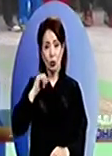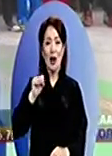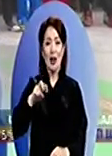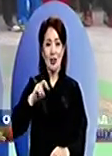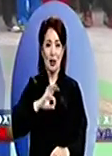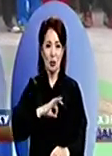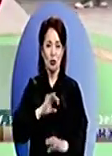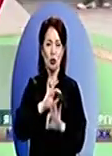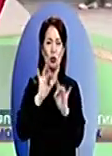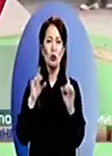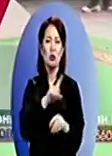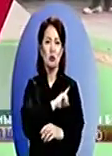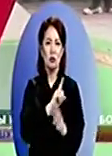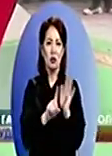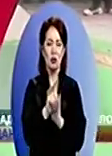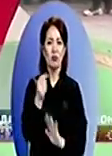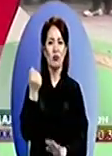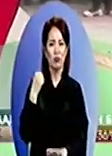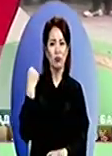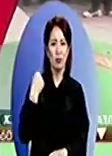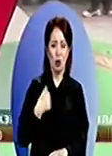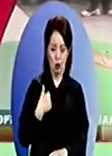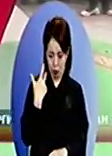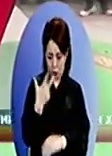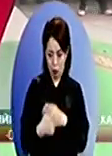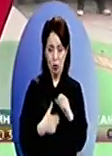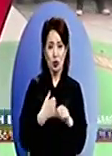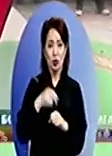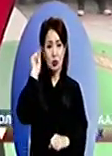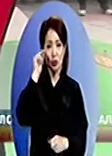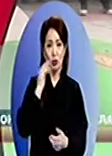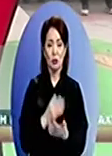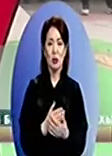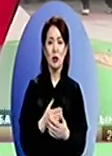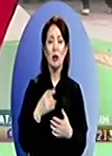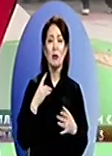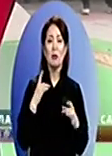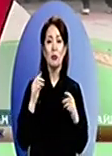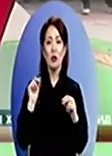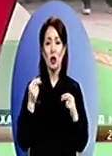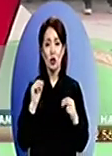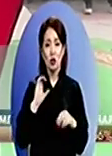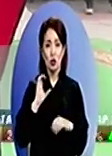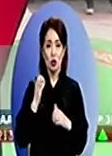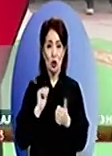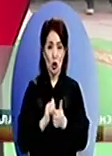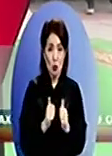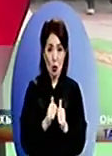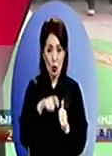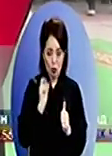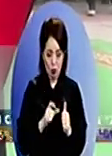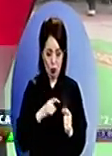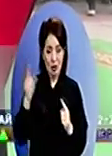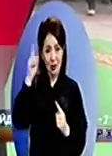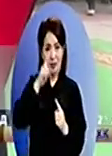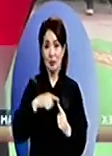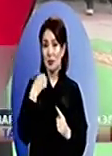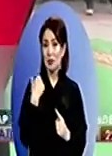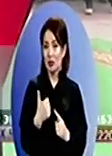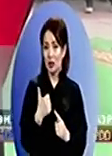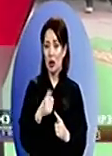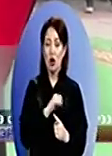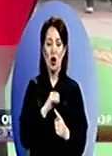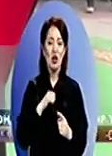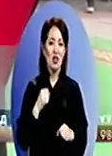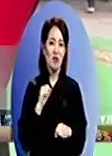ер нь төрүүлжсэн. Ингээд гурт хэсэлдээ хийж байгаа. Тэгээ спорт ажилласан ер нь төвчтэй. Тийм. Өөрөө